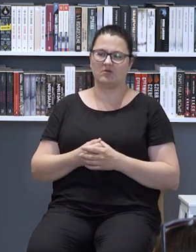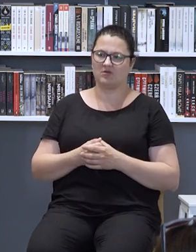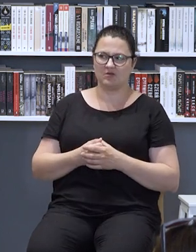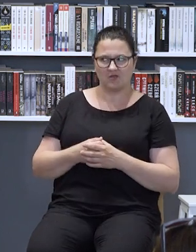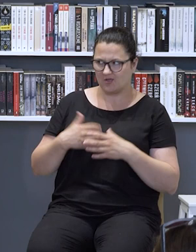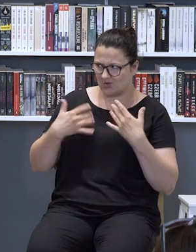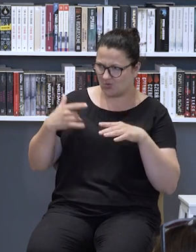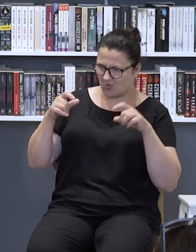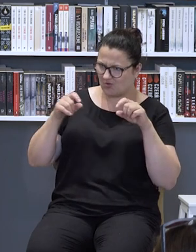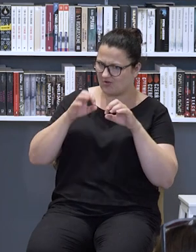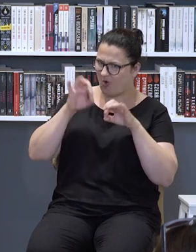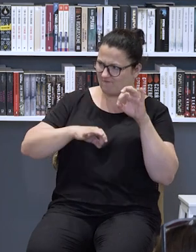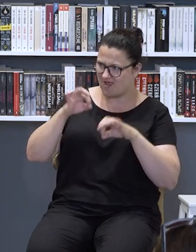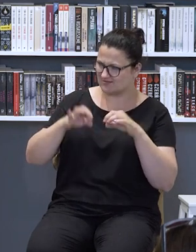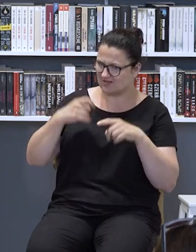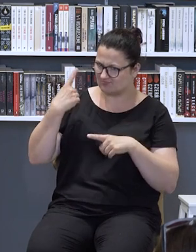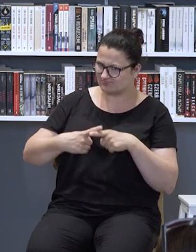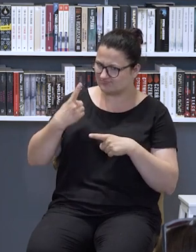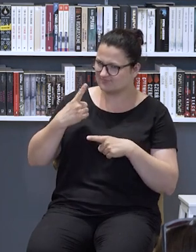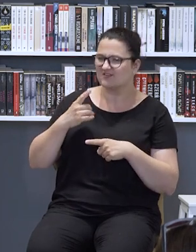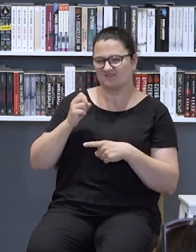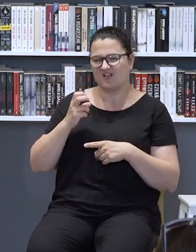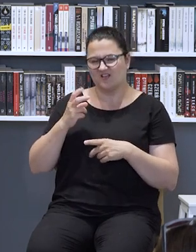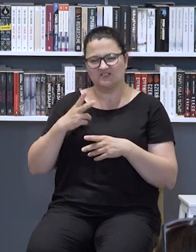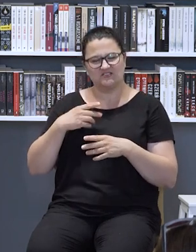konserwatywna konferencja. Nie, bardzo, bardzo progresywna,